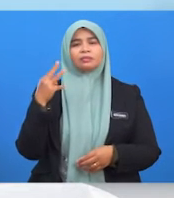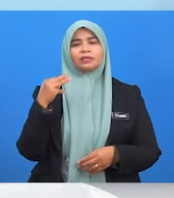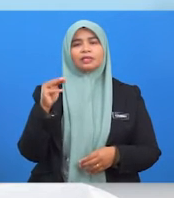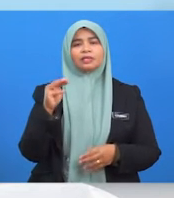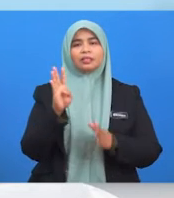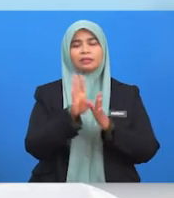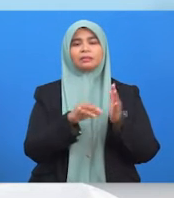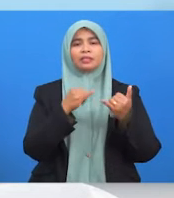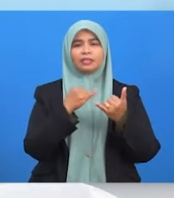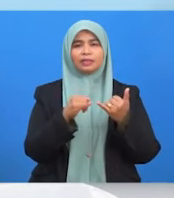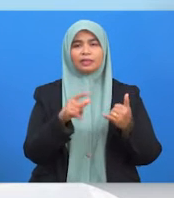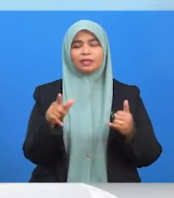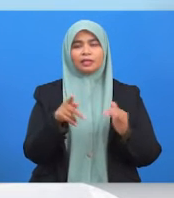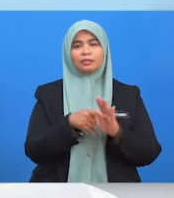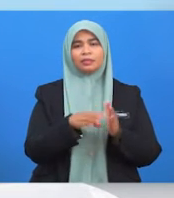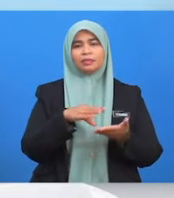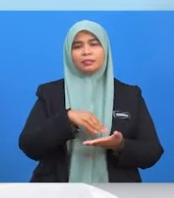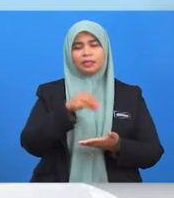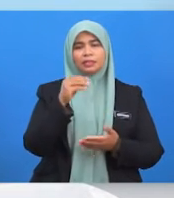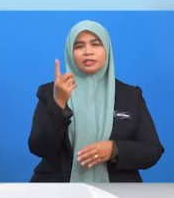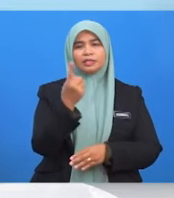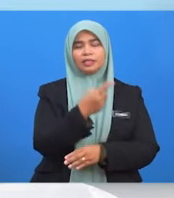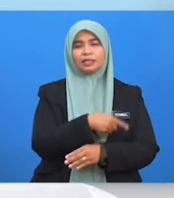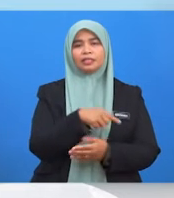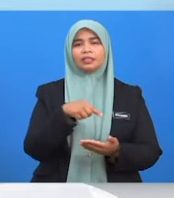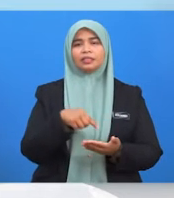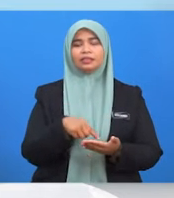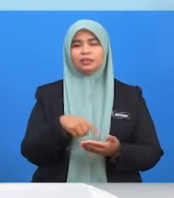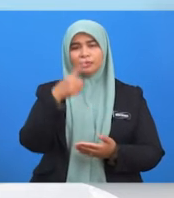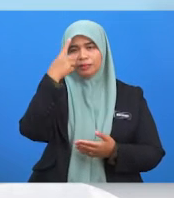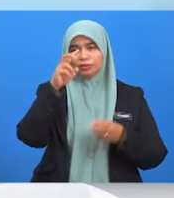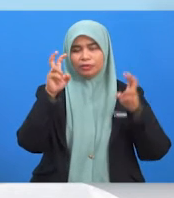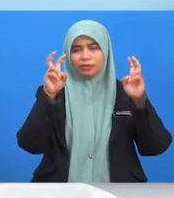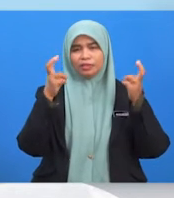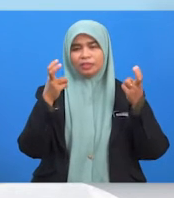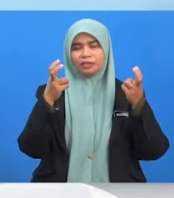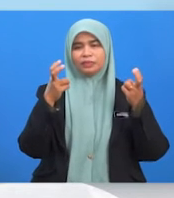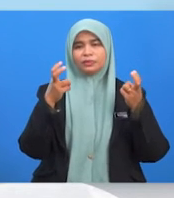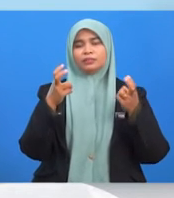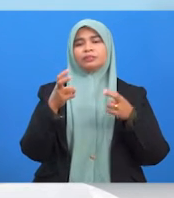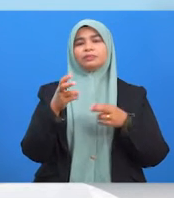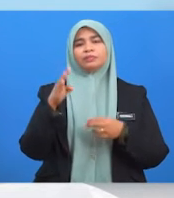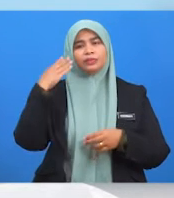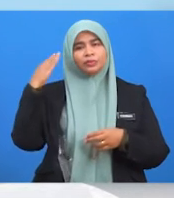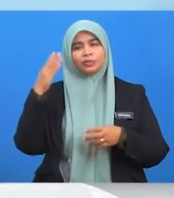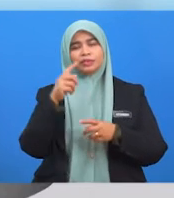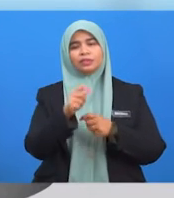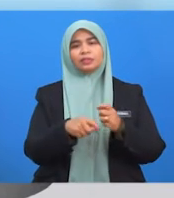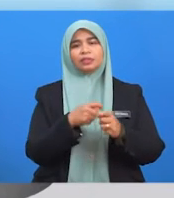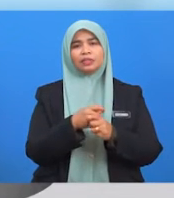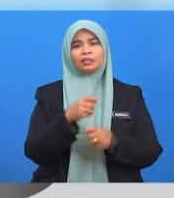Maka, berakhirlah sudah pembelajaran kita hari ini untuk topik bunyi tahun